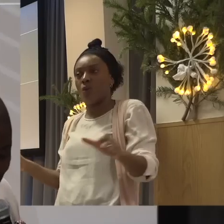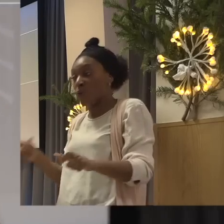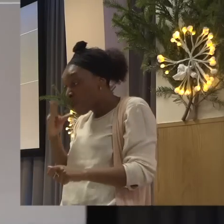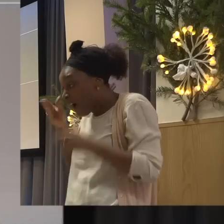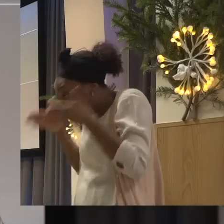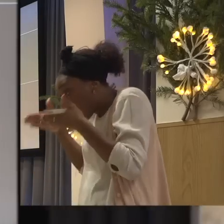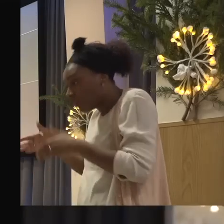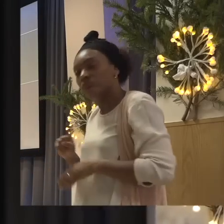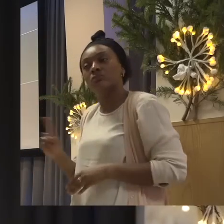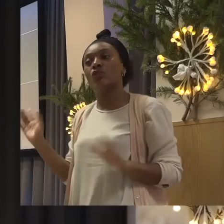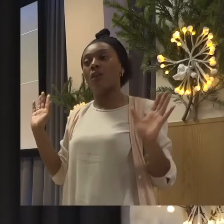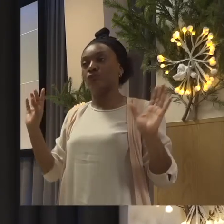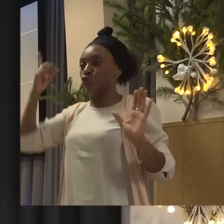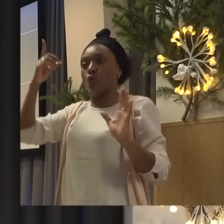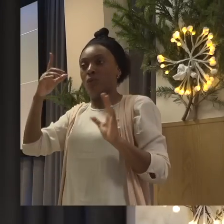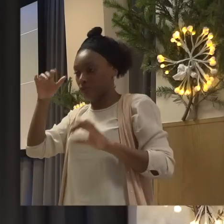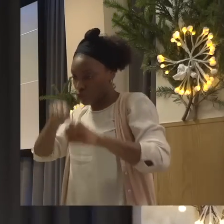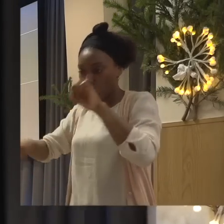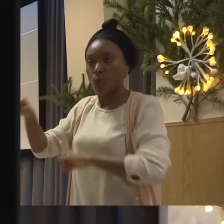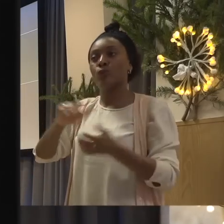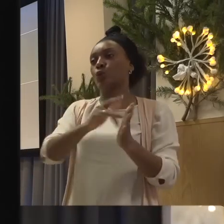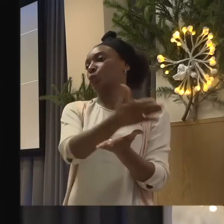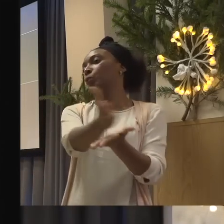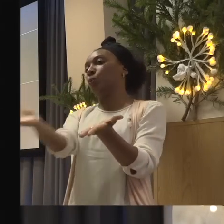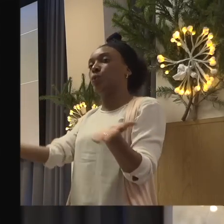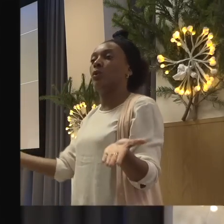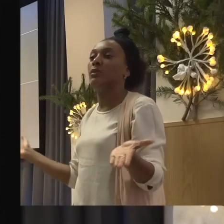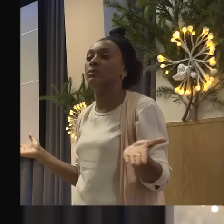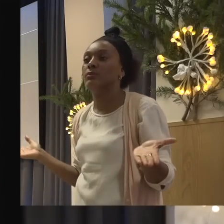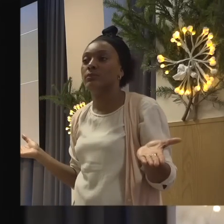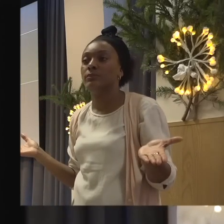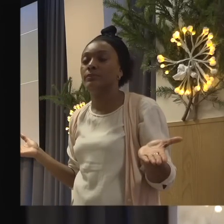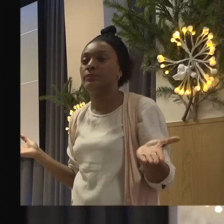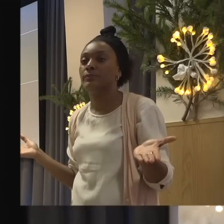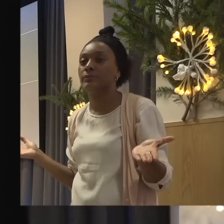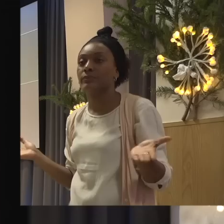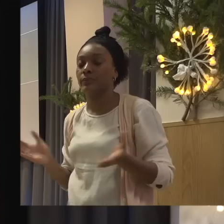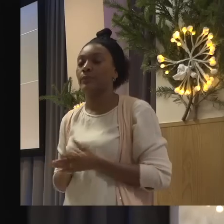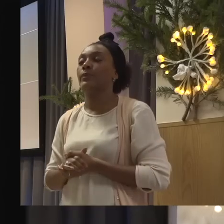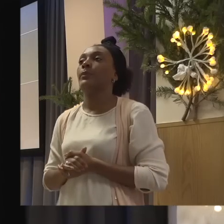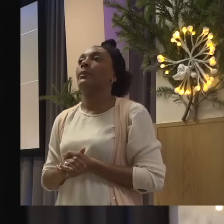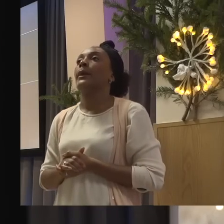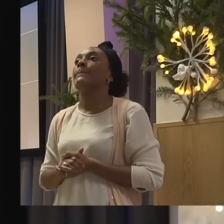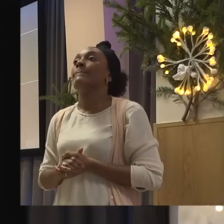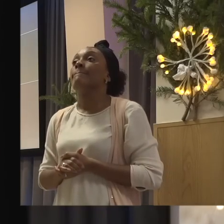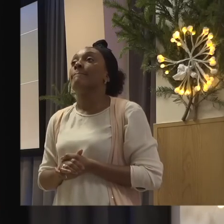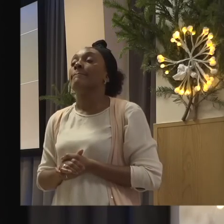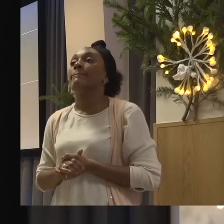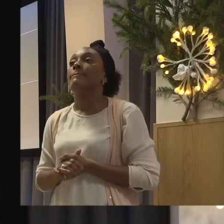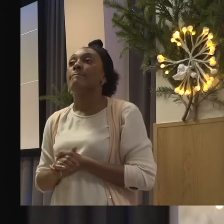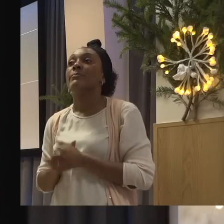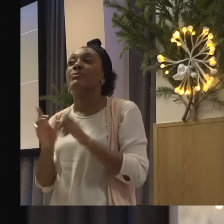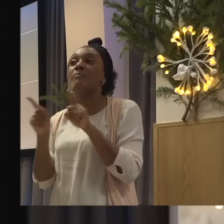Amen. Donc, faibles mais forts, tels nous sommes. Et on peut le voir dans la vie de notre Seigneur